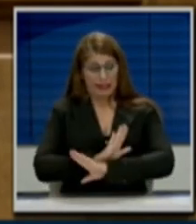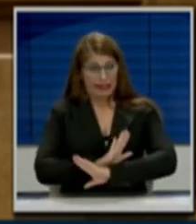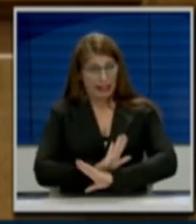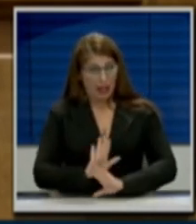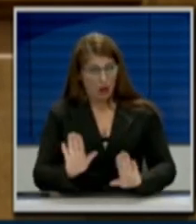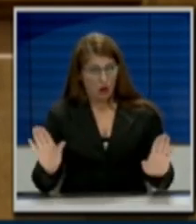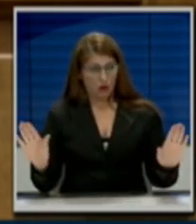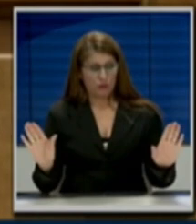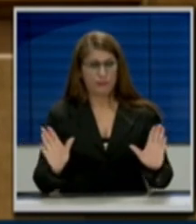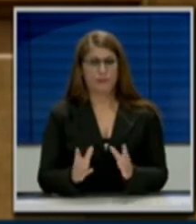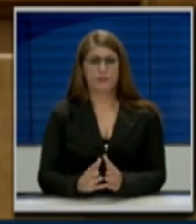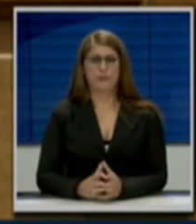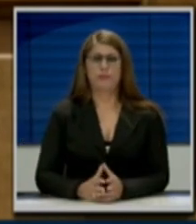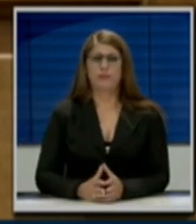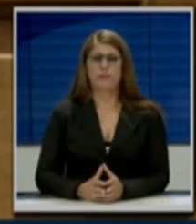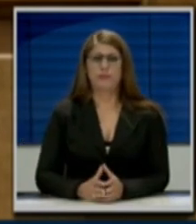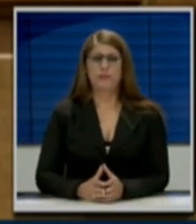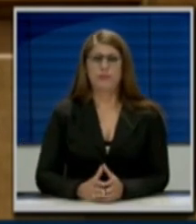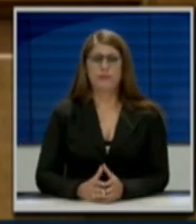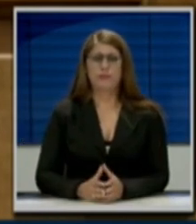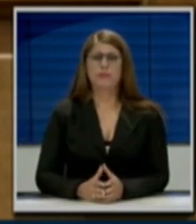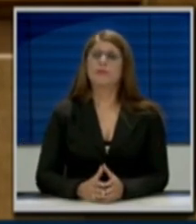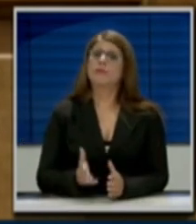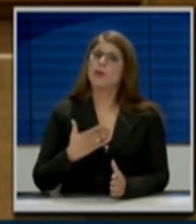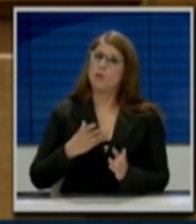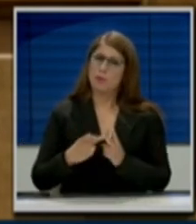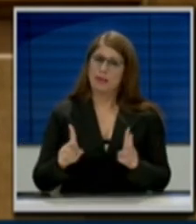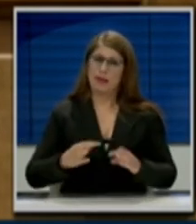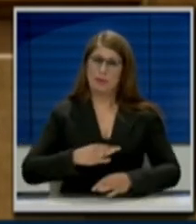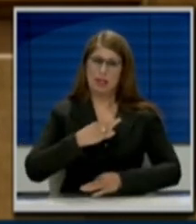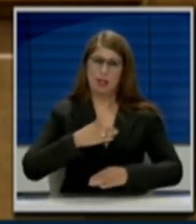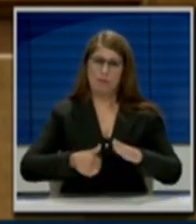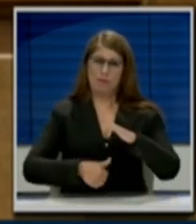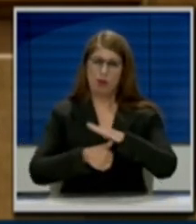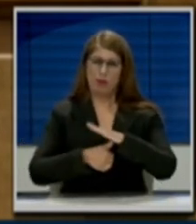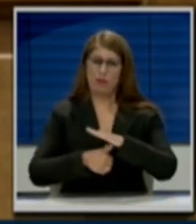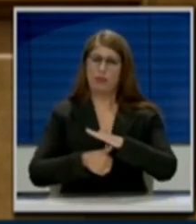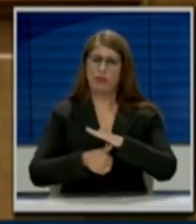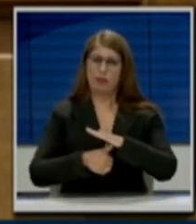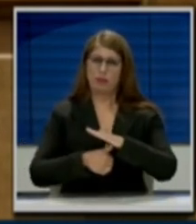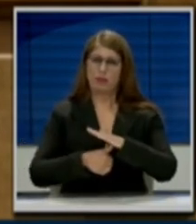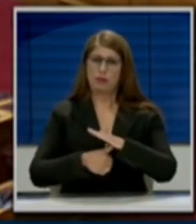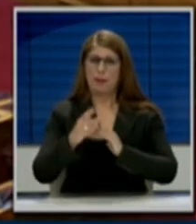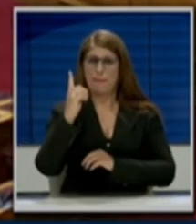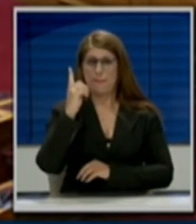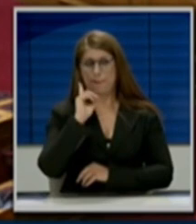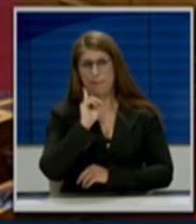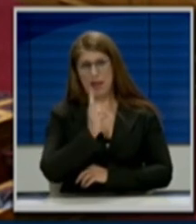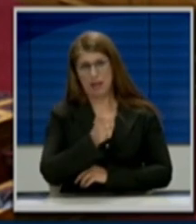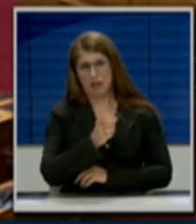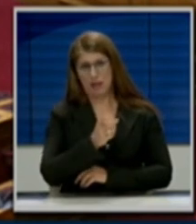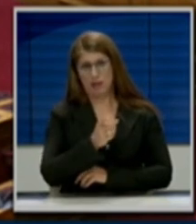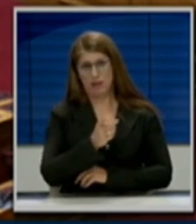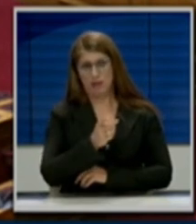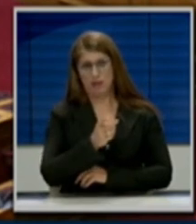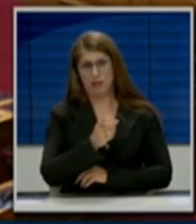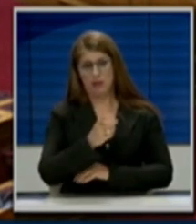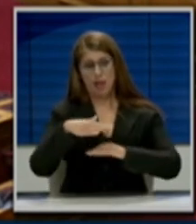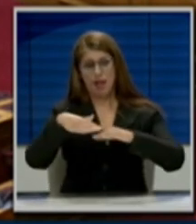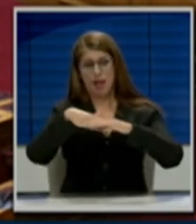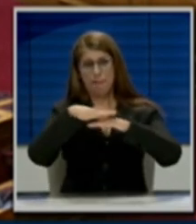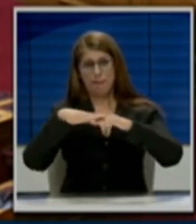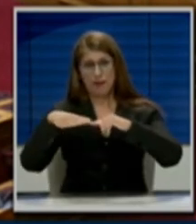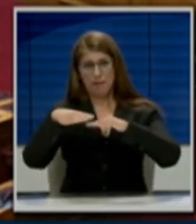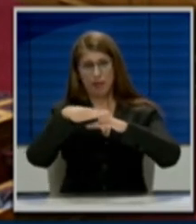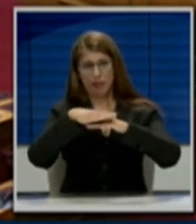μου επιτρέψετε, κύριε Πρόεδρε, να κάνω μία παρατήρηση για το επίπεδο και